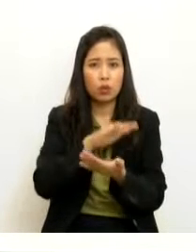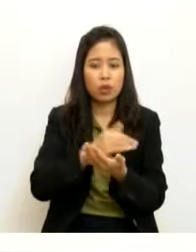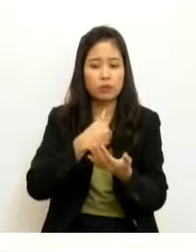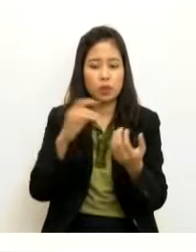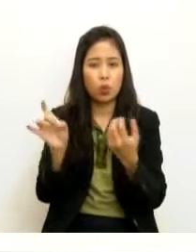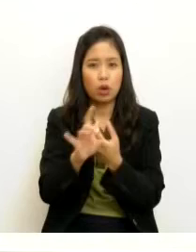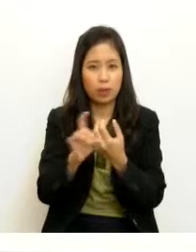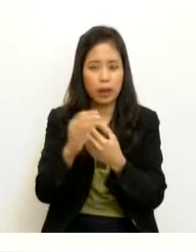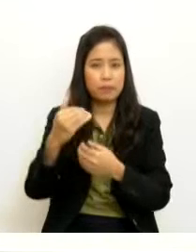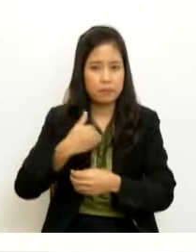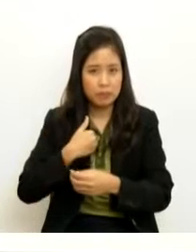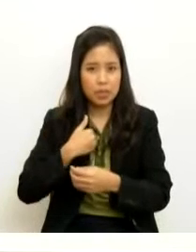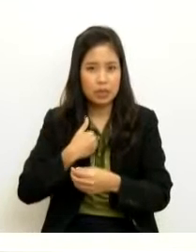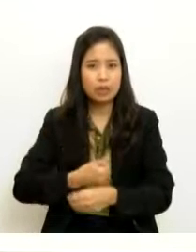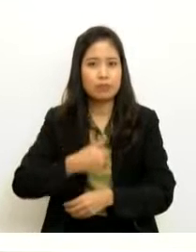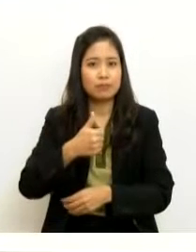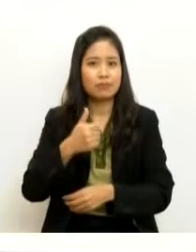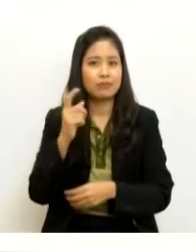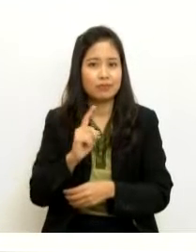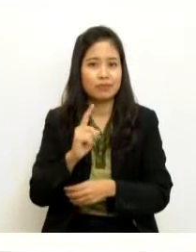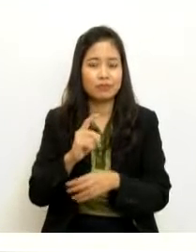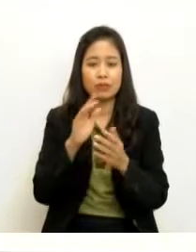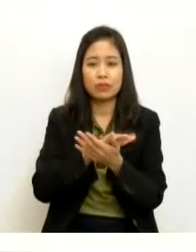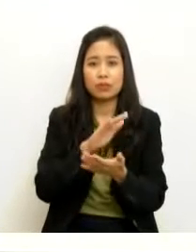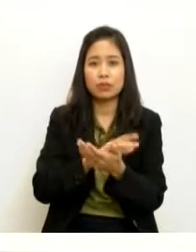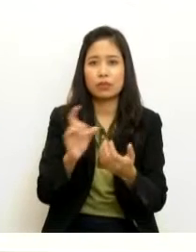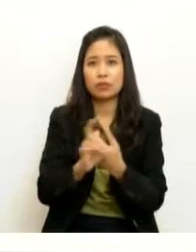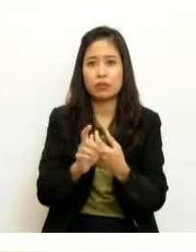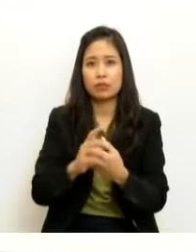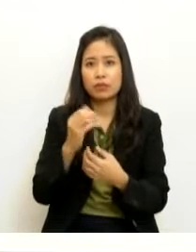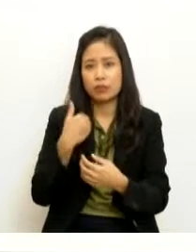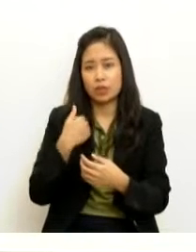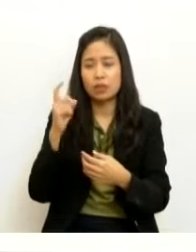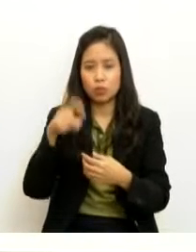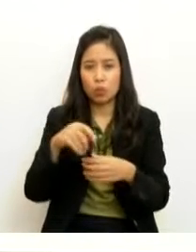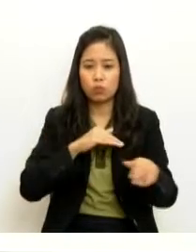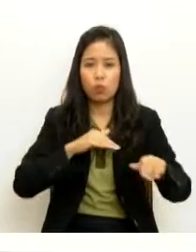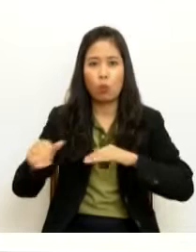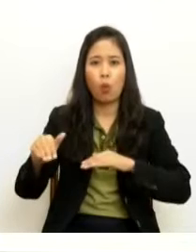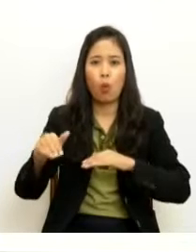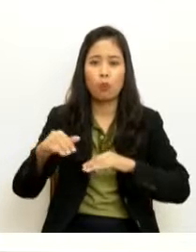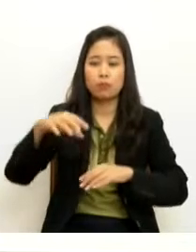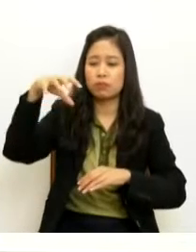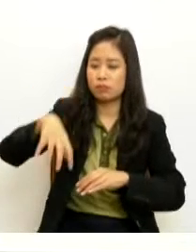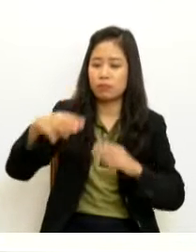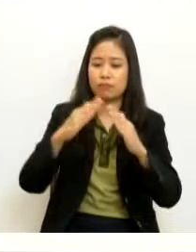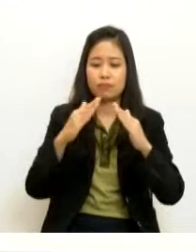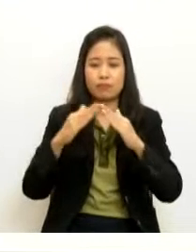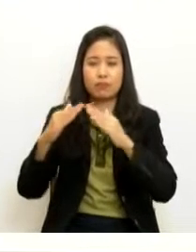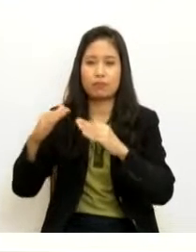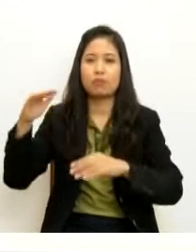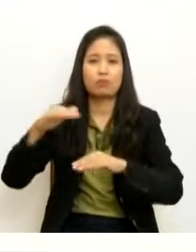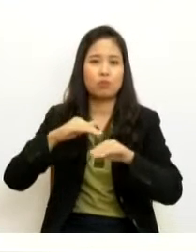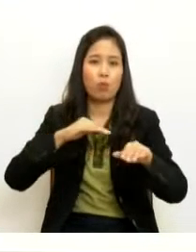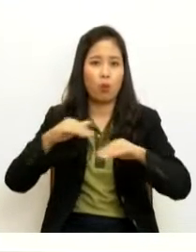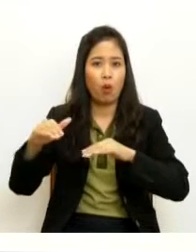ภาพโรงเรียนจะมีคุณภาพได้ต้องเป็นโรงเรียนที่มีความพร้อมในด้านอาคารสถานที่มี